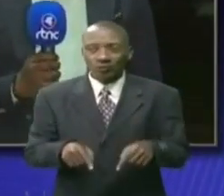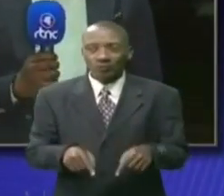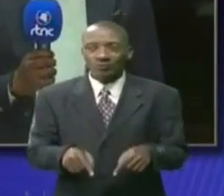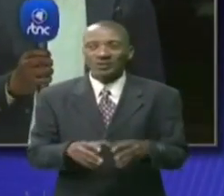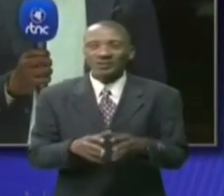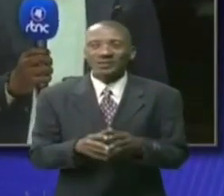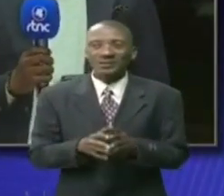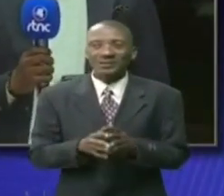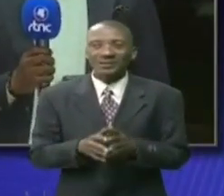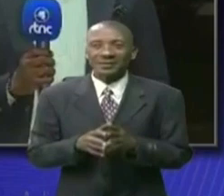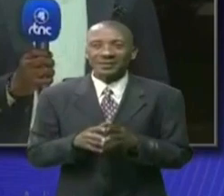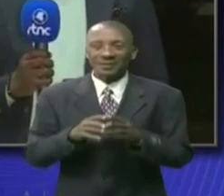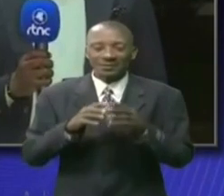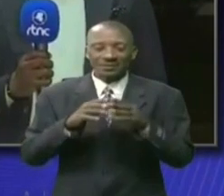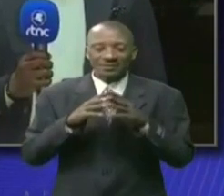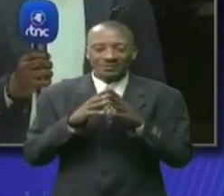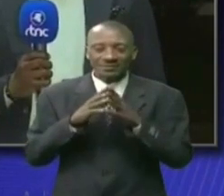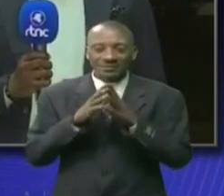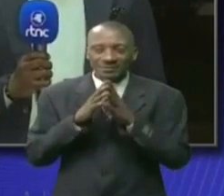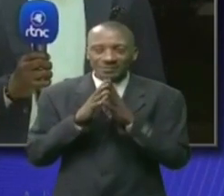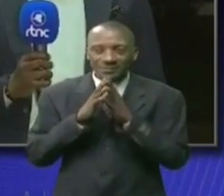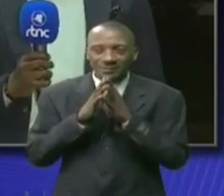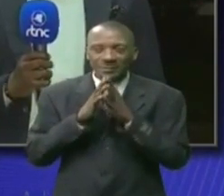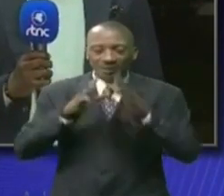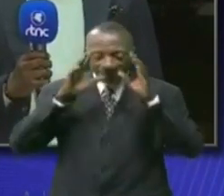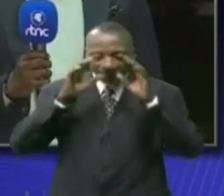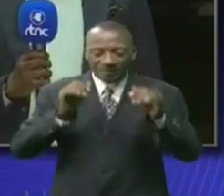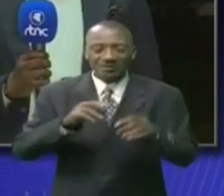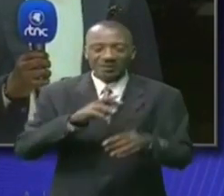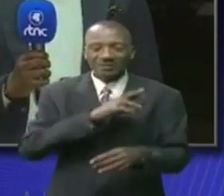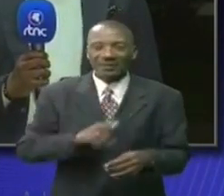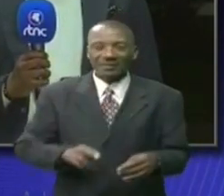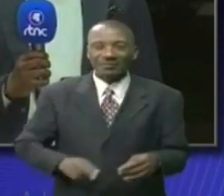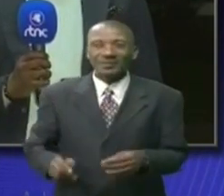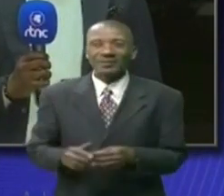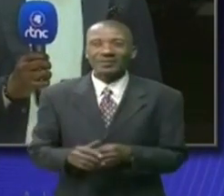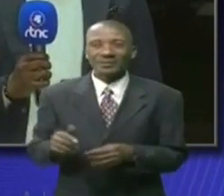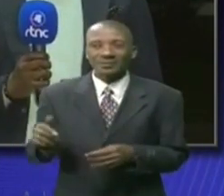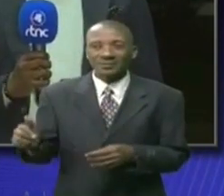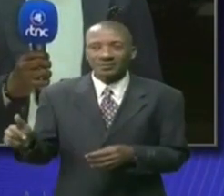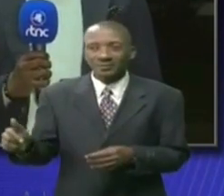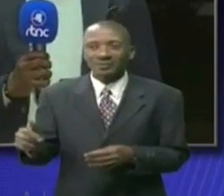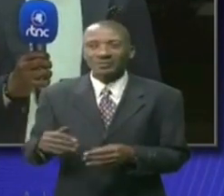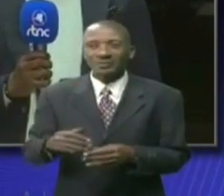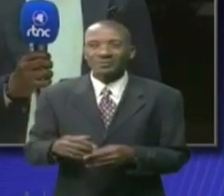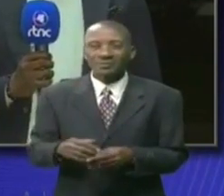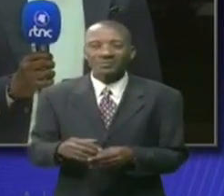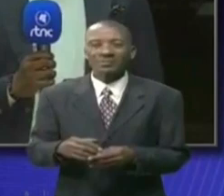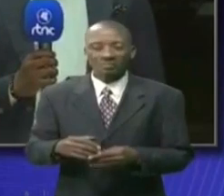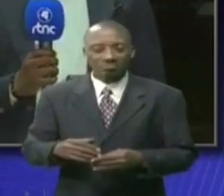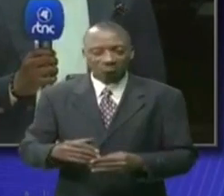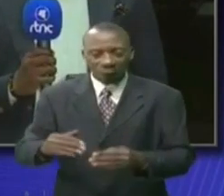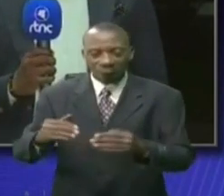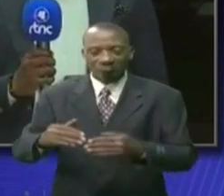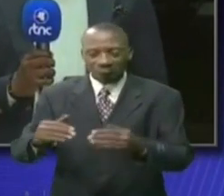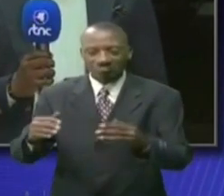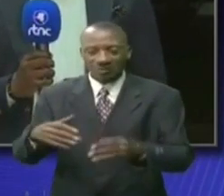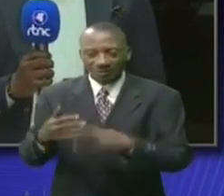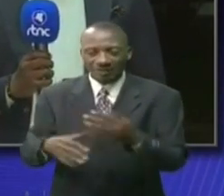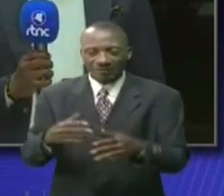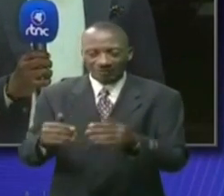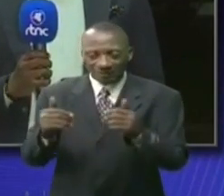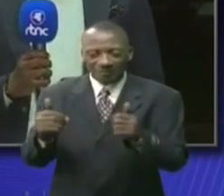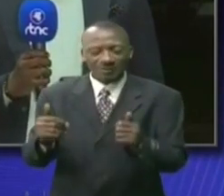de la République a inauguré le centre des négoces de Moussompo, le nouveau bâtiment administratif et l'hémicycle de l'Assemblée